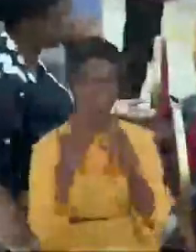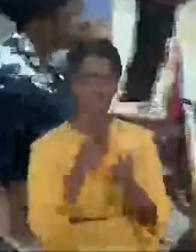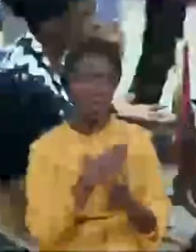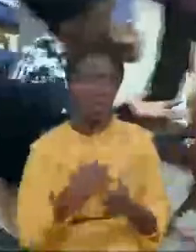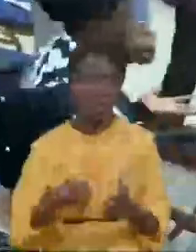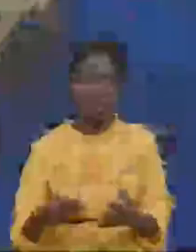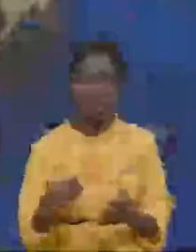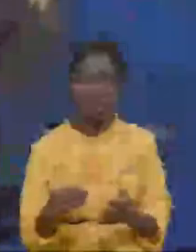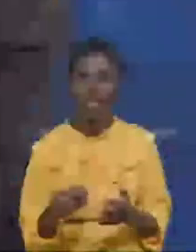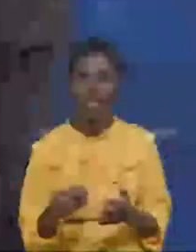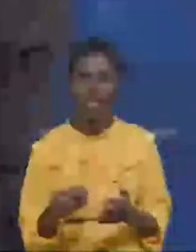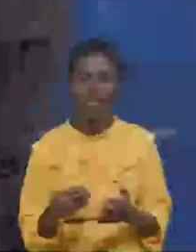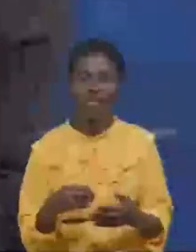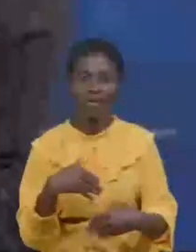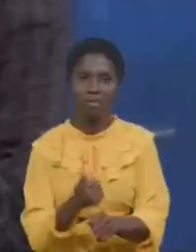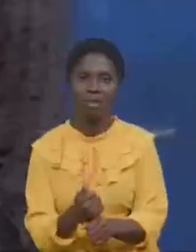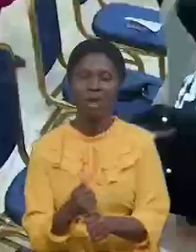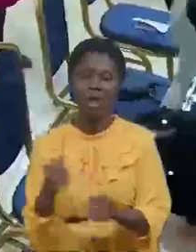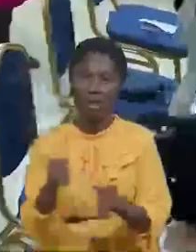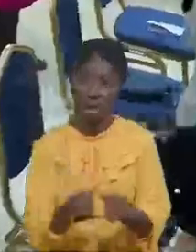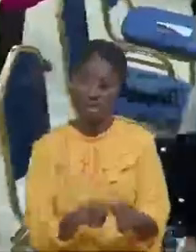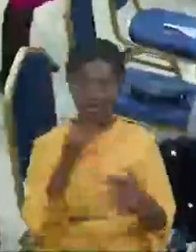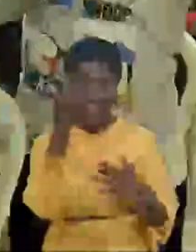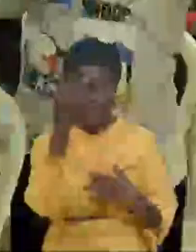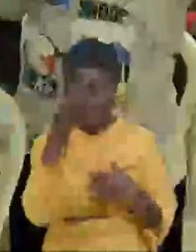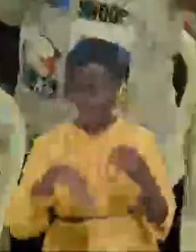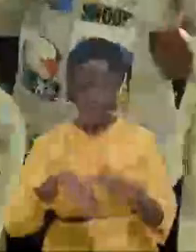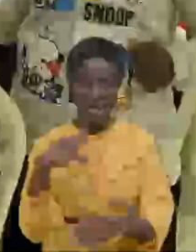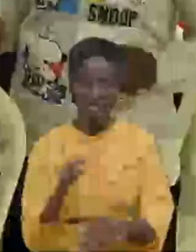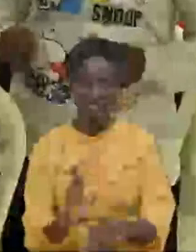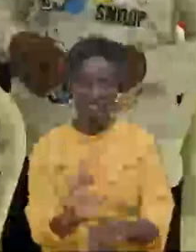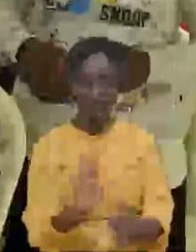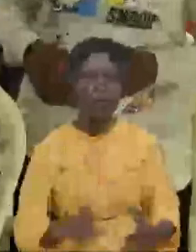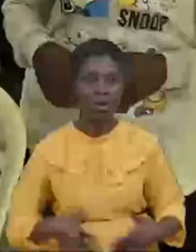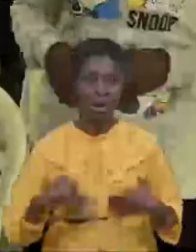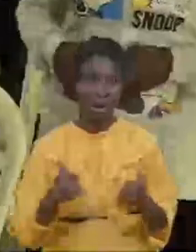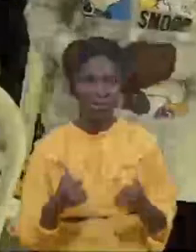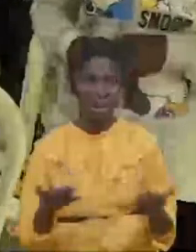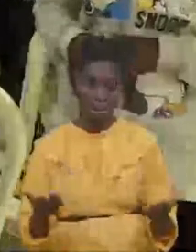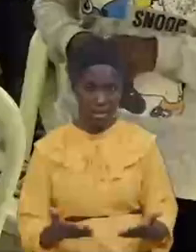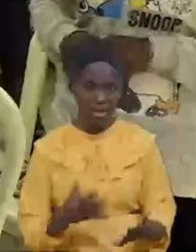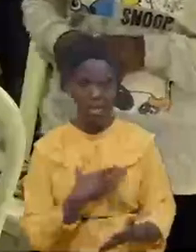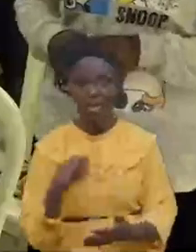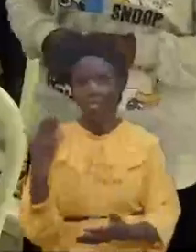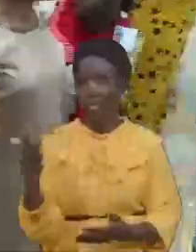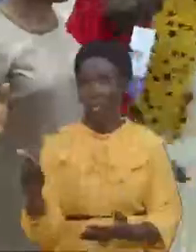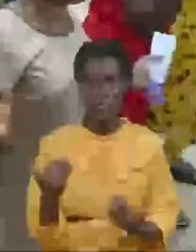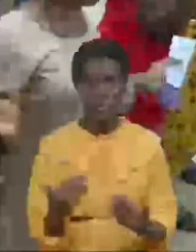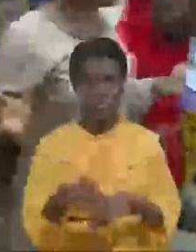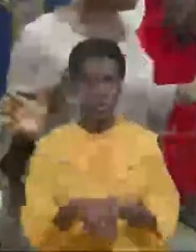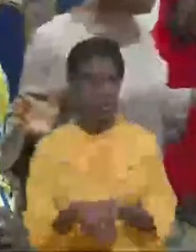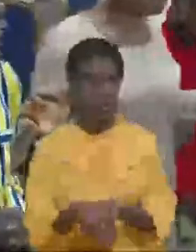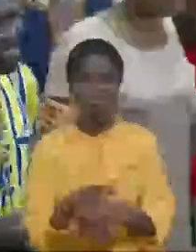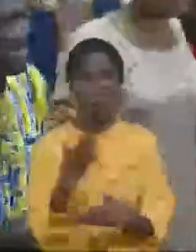va écraser toute maladie de votre vie. Ici et là-bas, ce soir, quelque chose